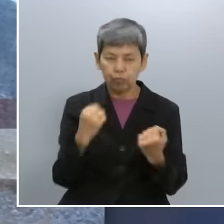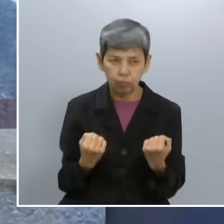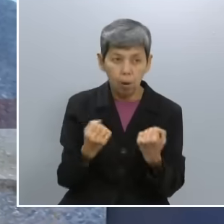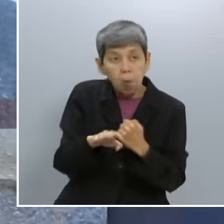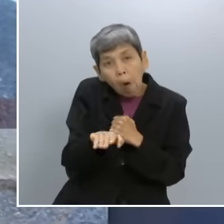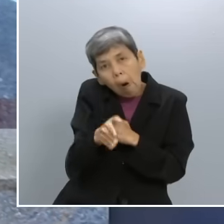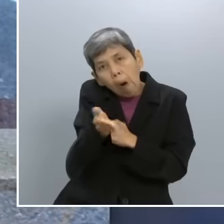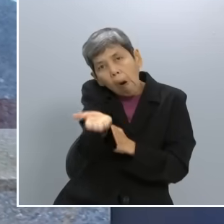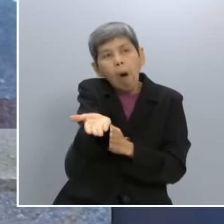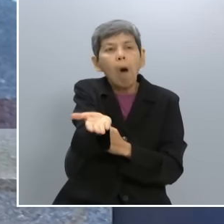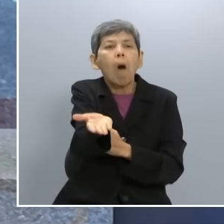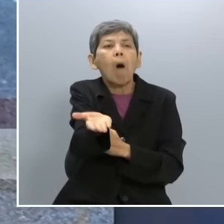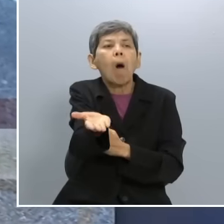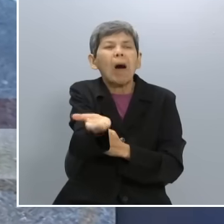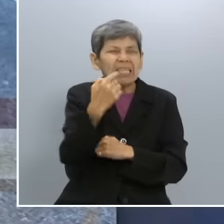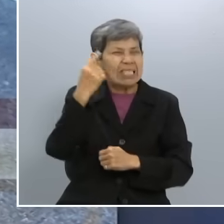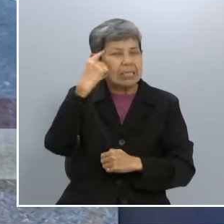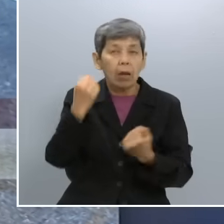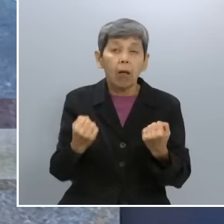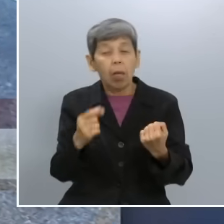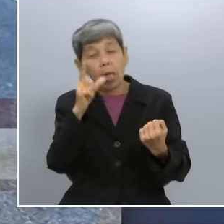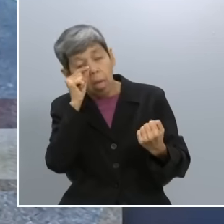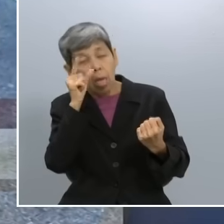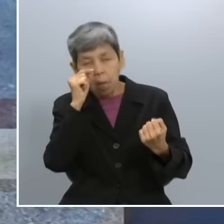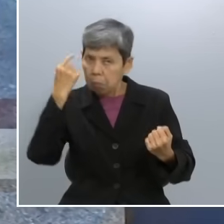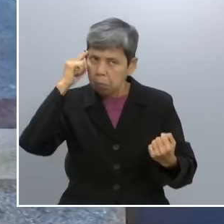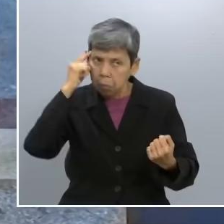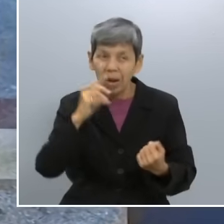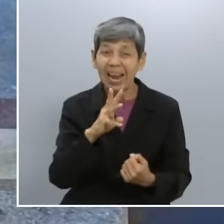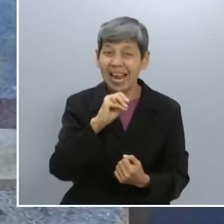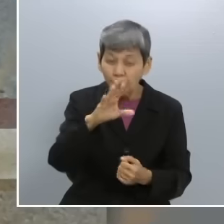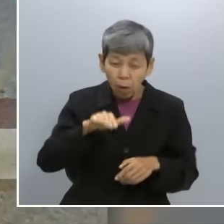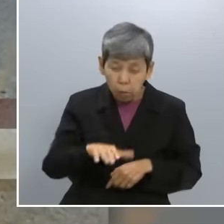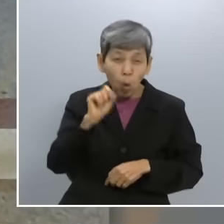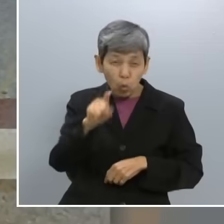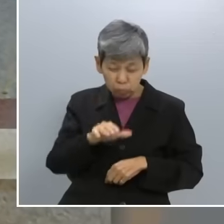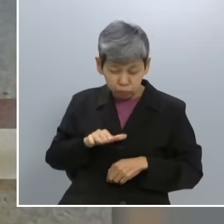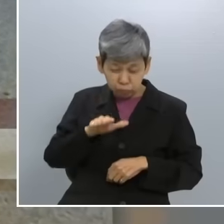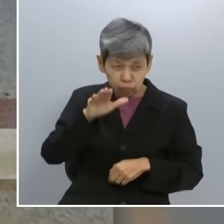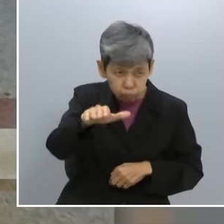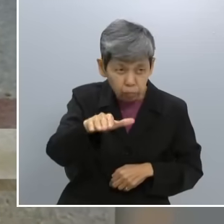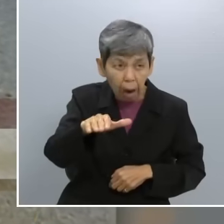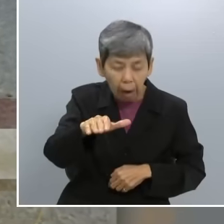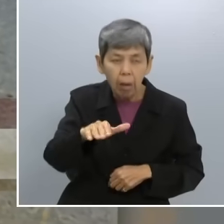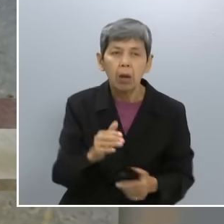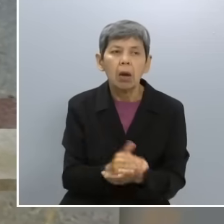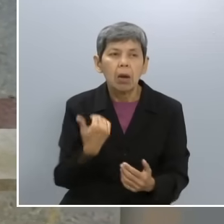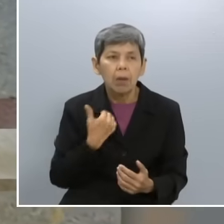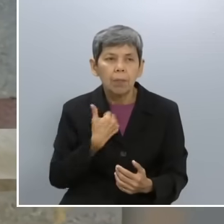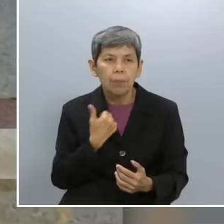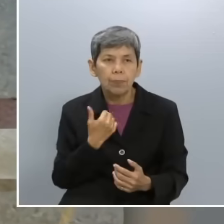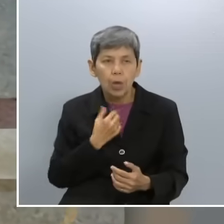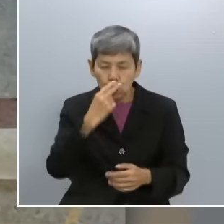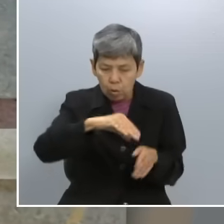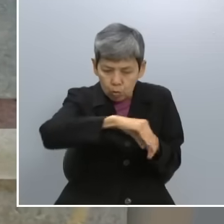คว่ำหงายท้องคาดว่าขับเพลินหรือหลับใน m6นี่เพิ่งเปิดเลยนะค่ะแต่ว่าโชคดีนะคะที่มีการ์ดเลนส์กั้นขอบ